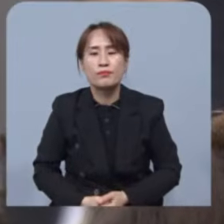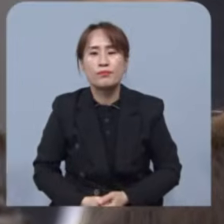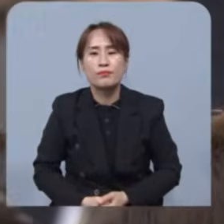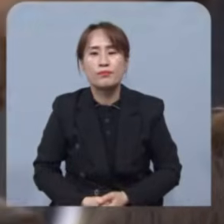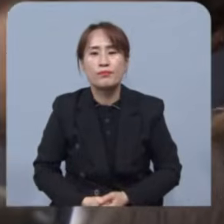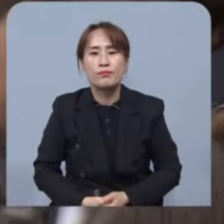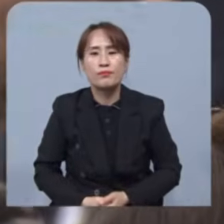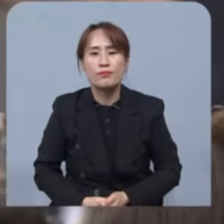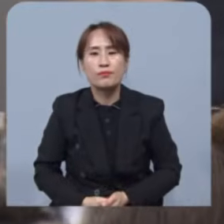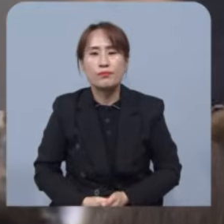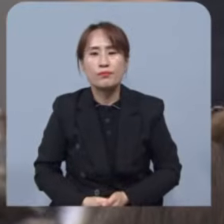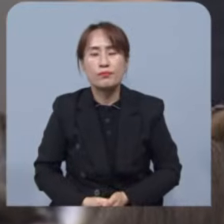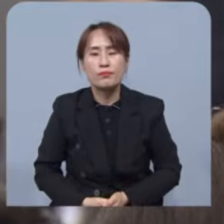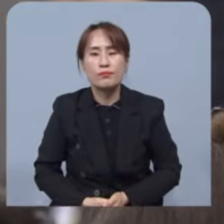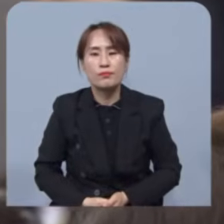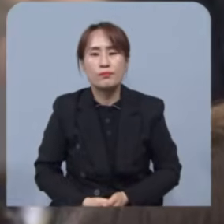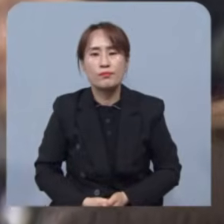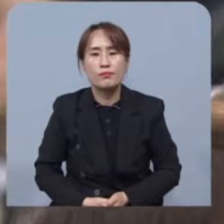네.